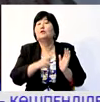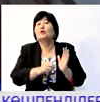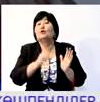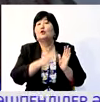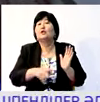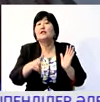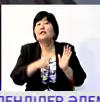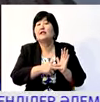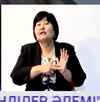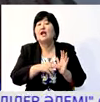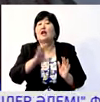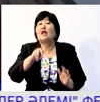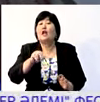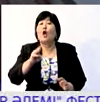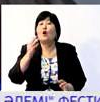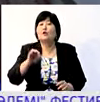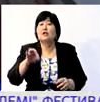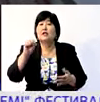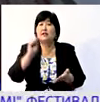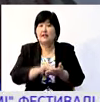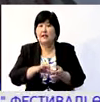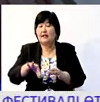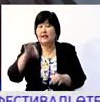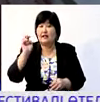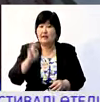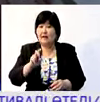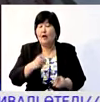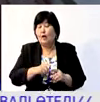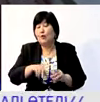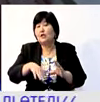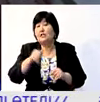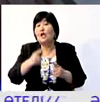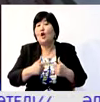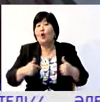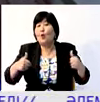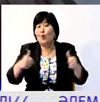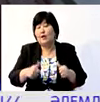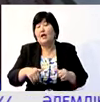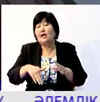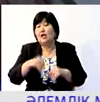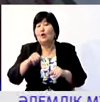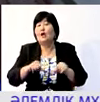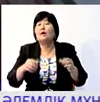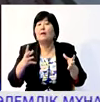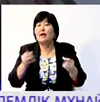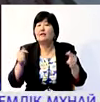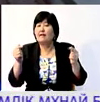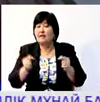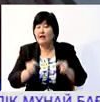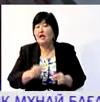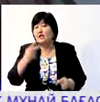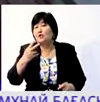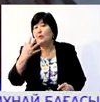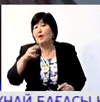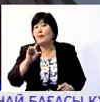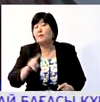490898 сайлаушы тіркелген. Енді алдағы 5 күннің ішінде осы сайлау учаскелері, сайлау комиссиялары әлде де болса нақтылап 25